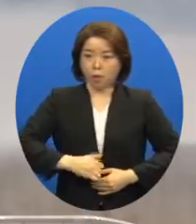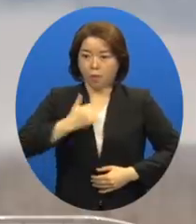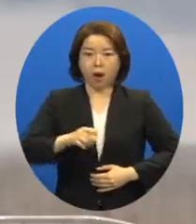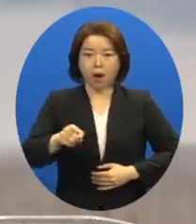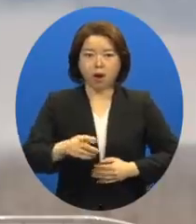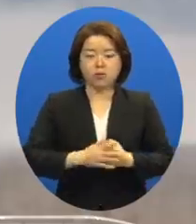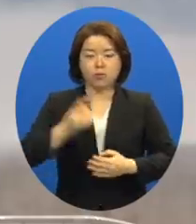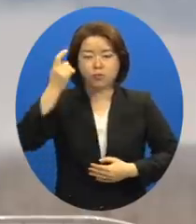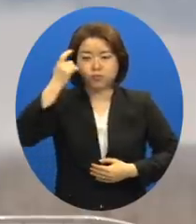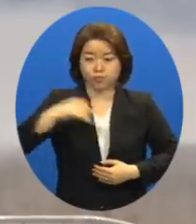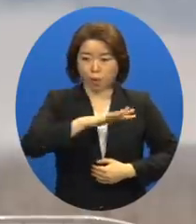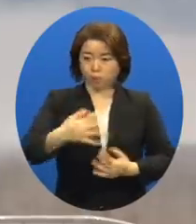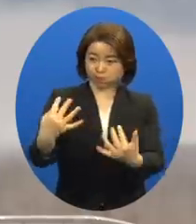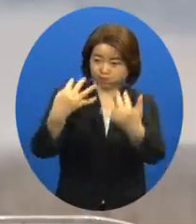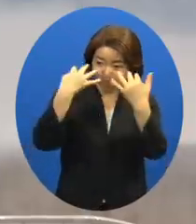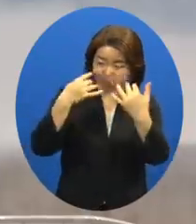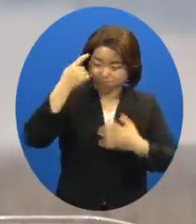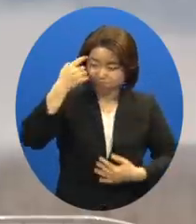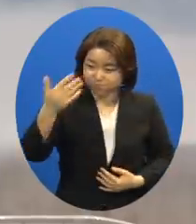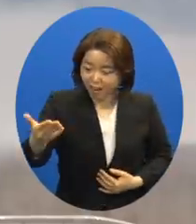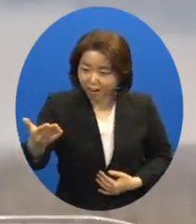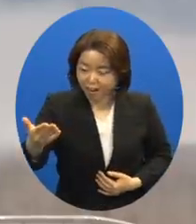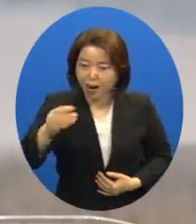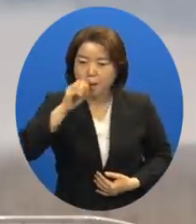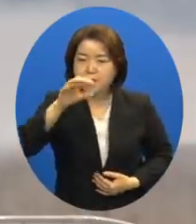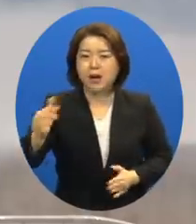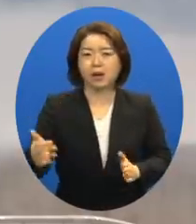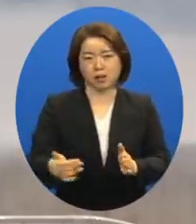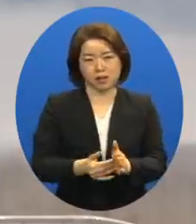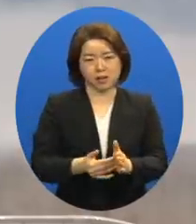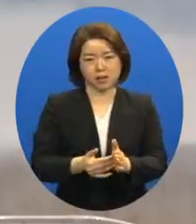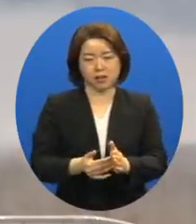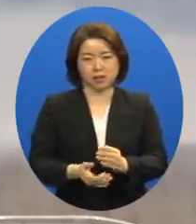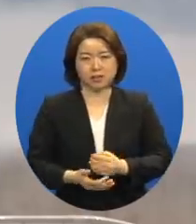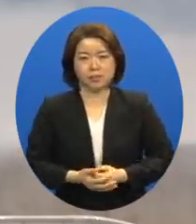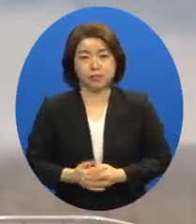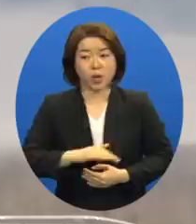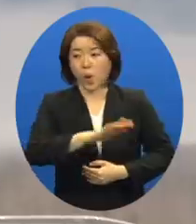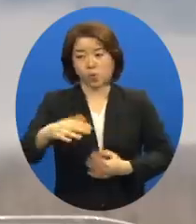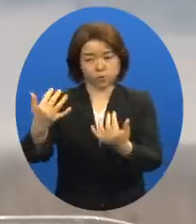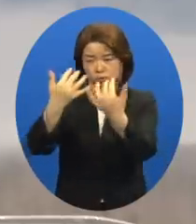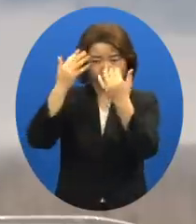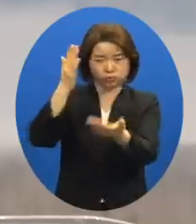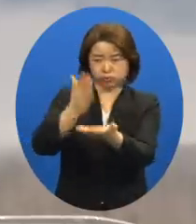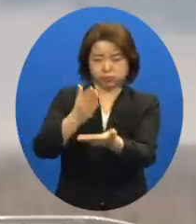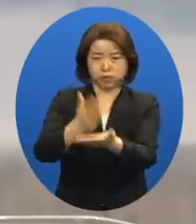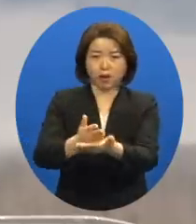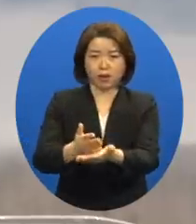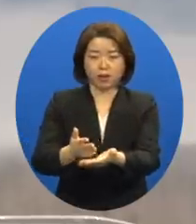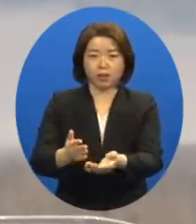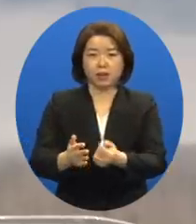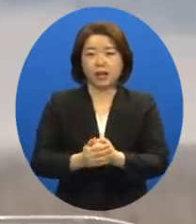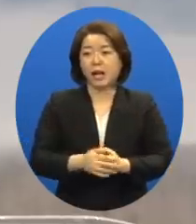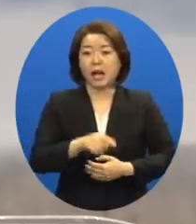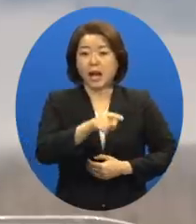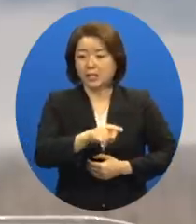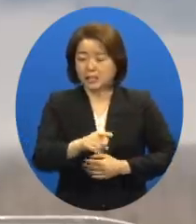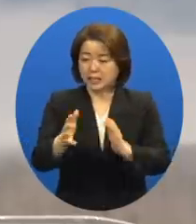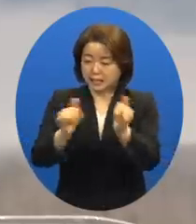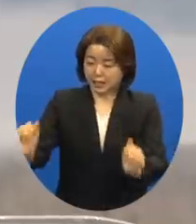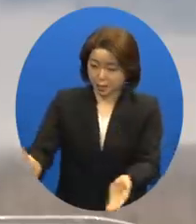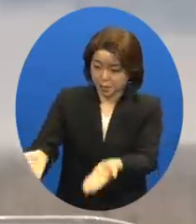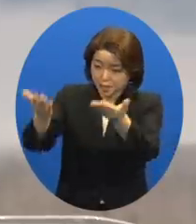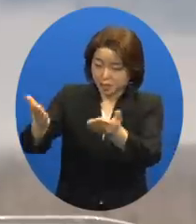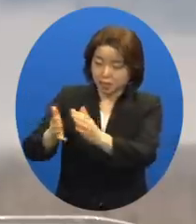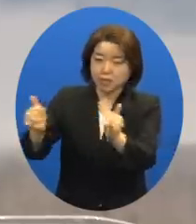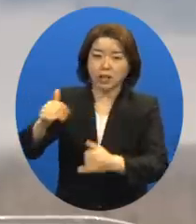왜 우리를 주목하느냐라고 말했습니다. 우리를 주목할 게 아니고 이 사람을 이렇게 세운